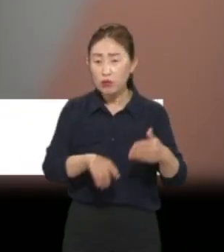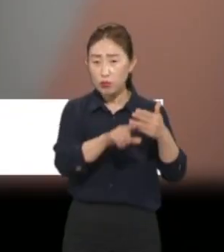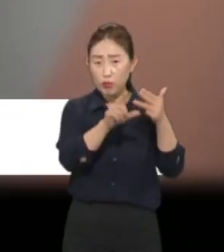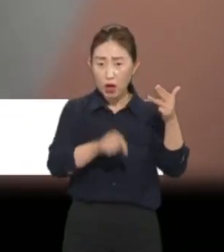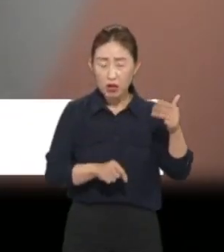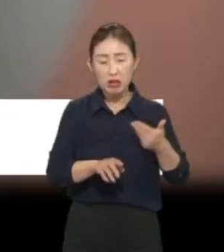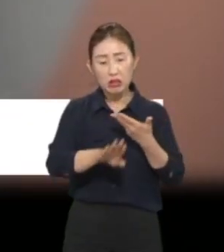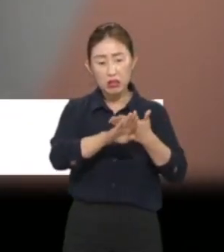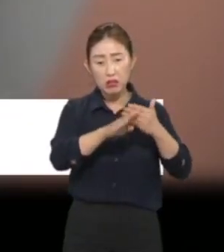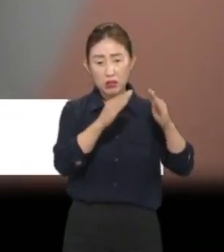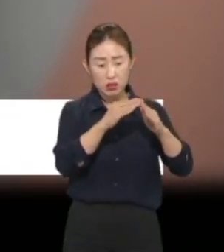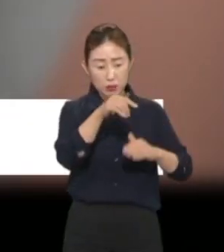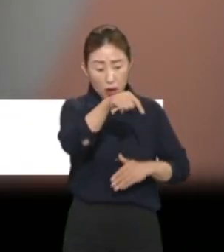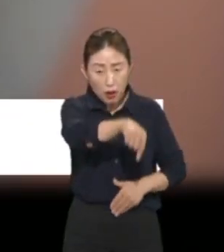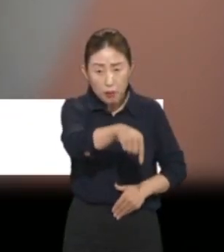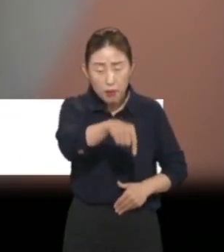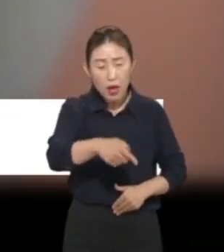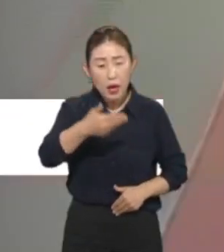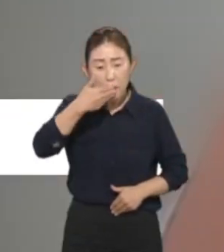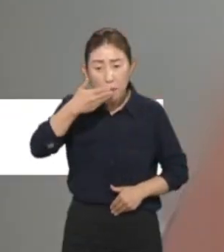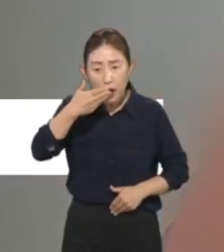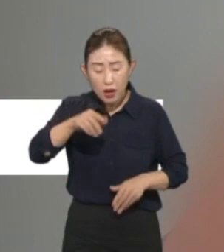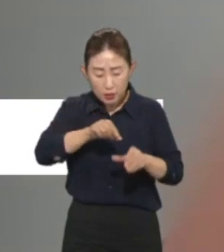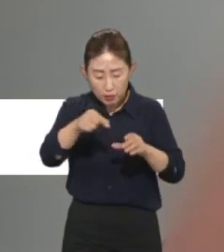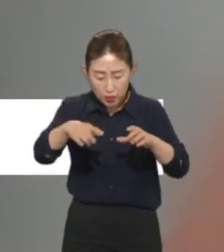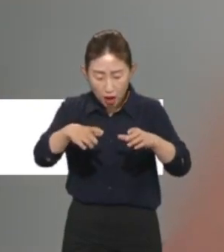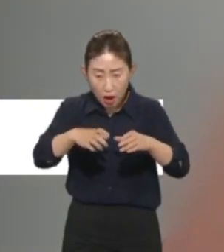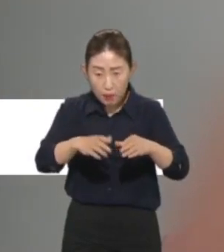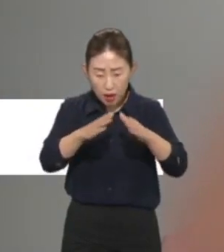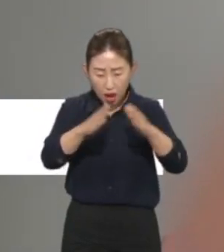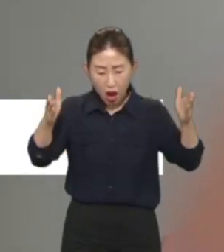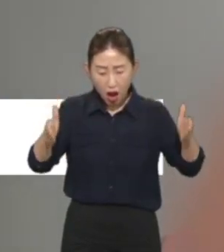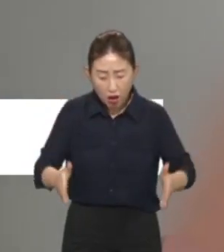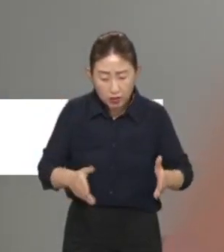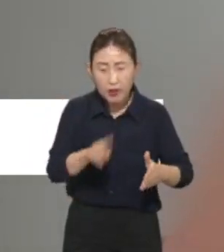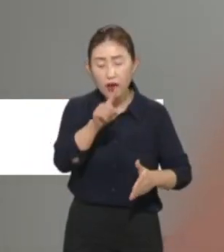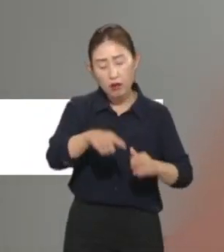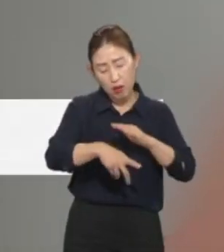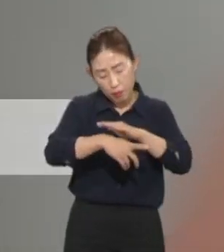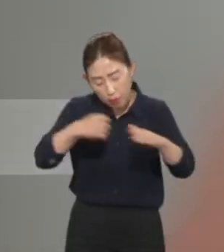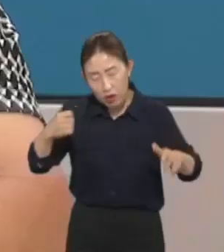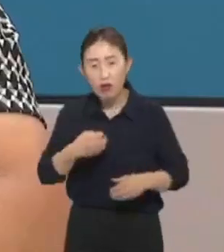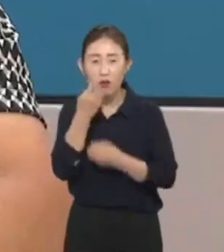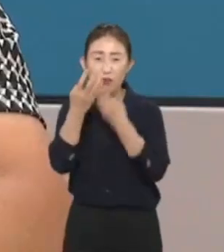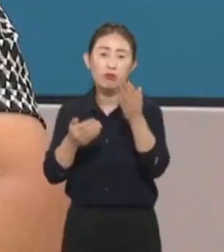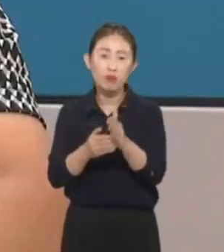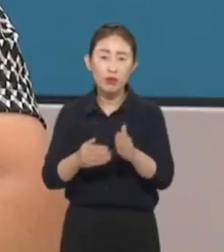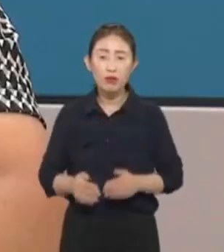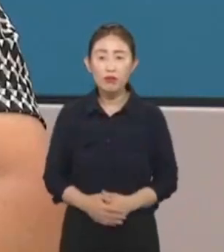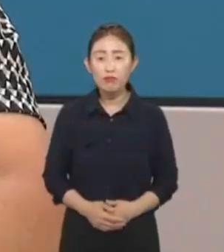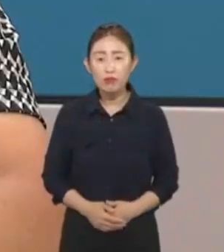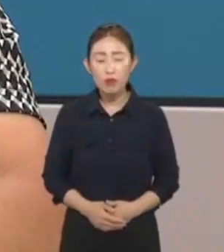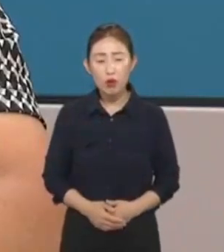사람의 집 앞으로 배달된 즉석밥 한 상자를 절도했다는 사실도 털어놓았습니다 그